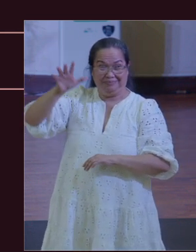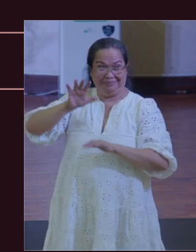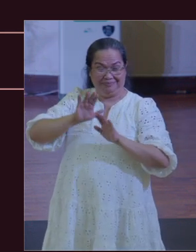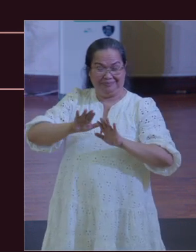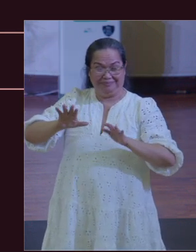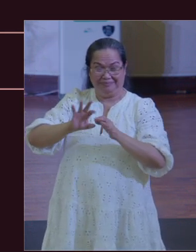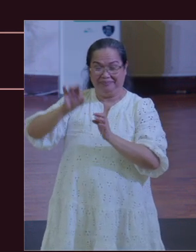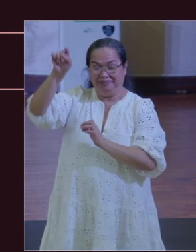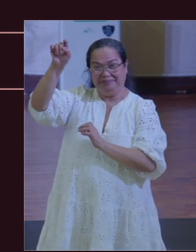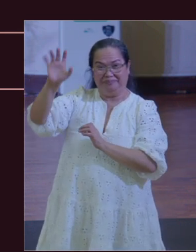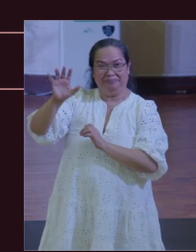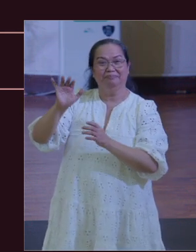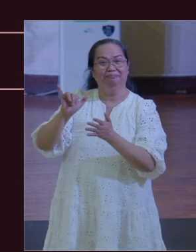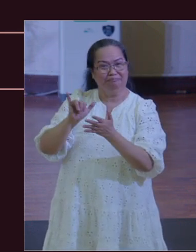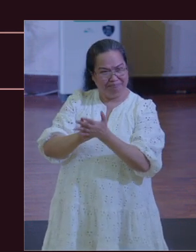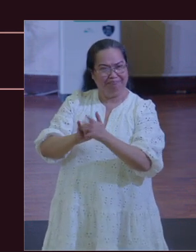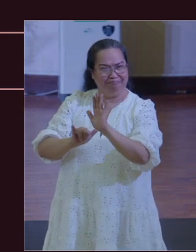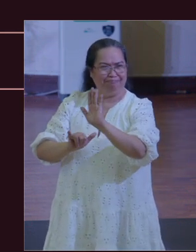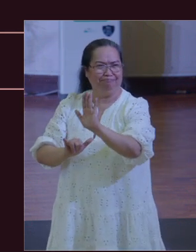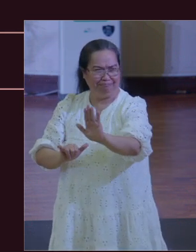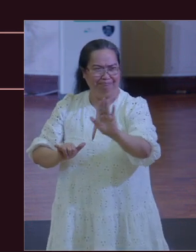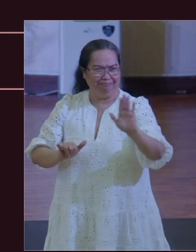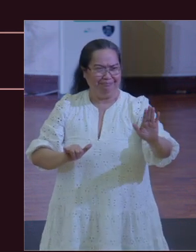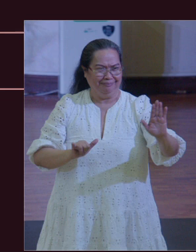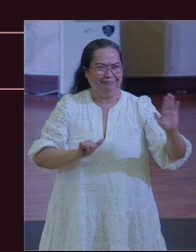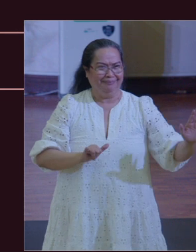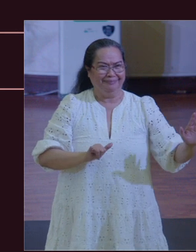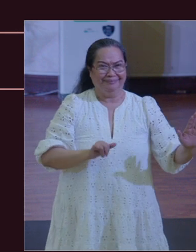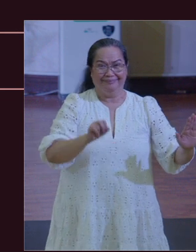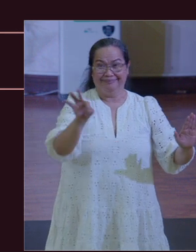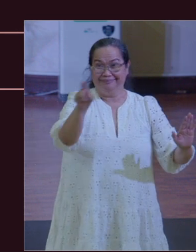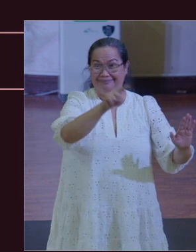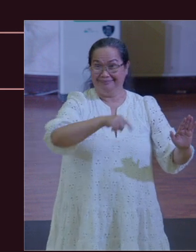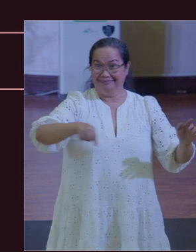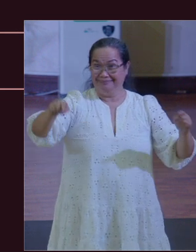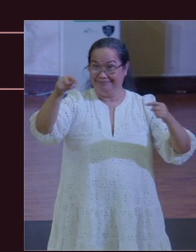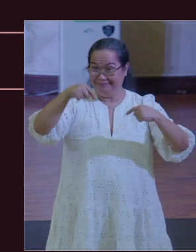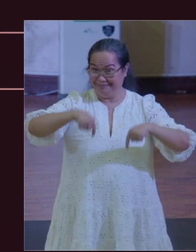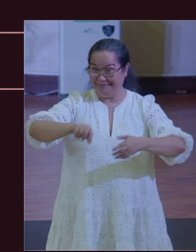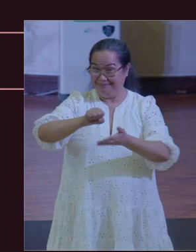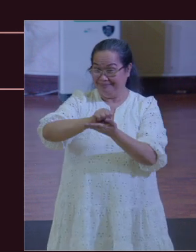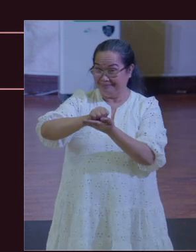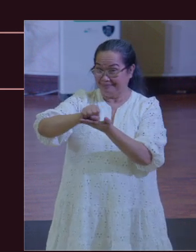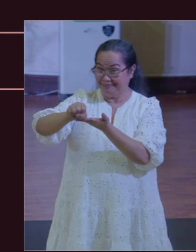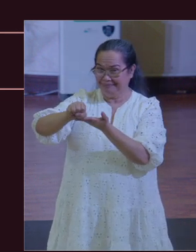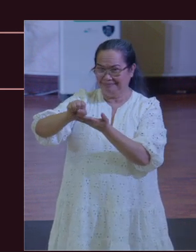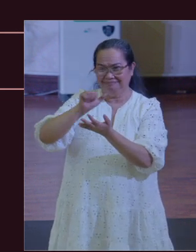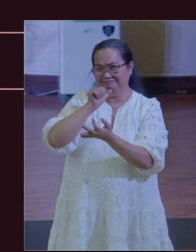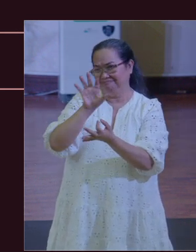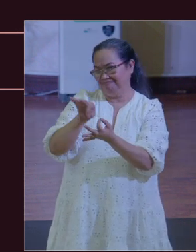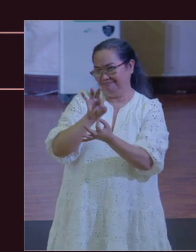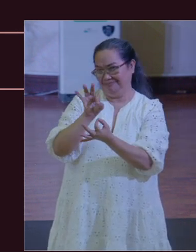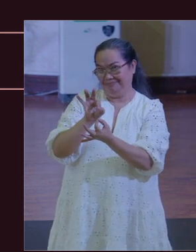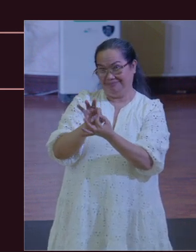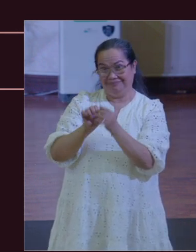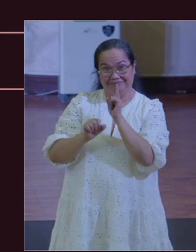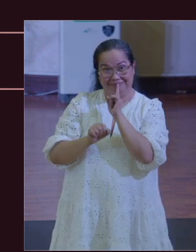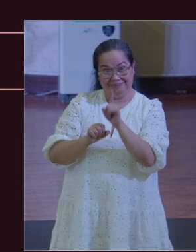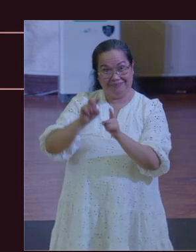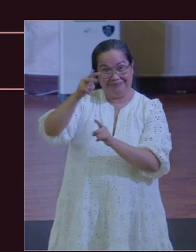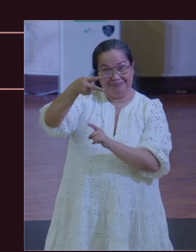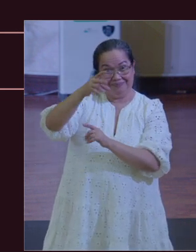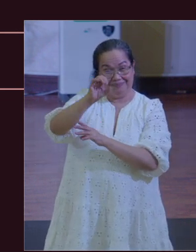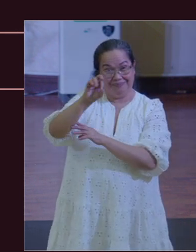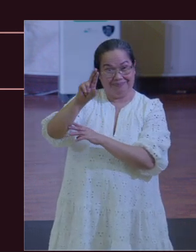Namnamin niyo yun. Pero, pagdating mo dito sa sanctification, not perfect. Di ba sabi sa 2